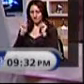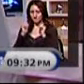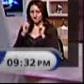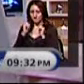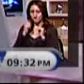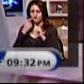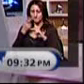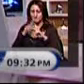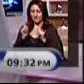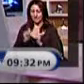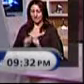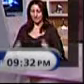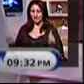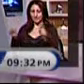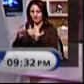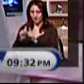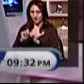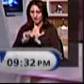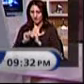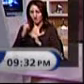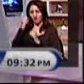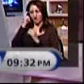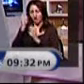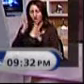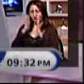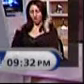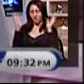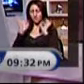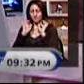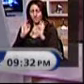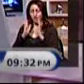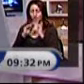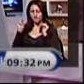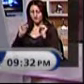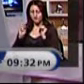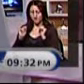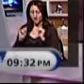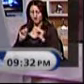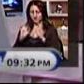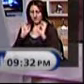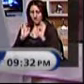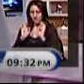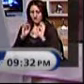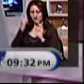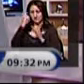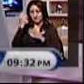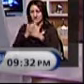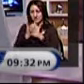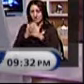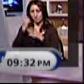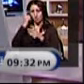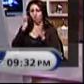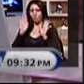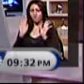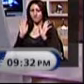وقال ملاحظة للأسف لا احضرني اسمه بس قال انه اي دراما في مصر لسبب لا افهمه